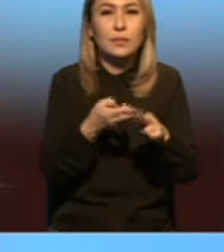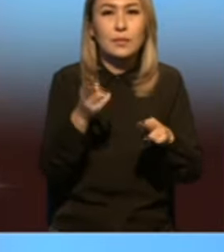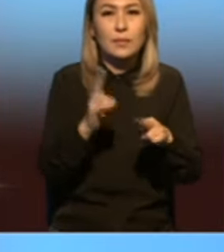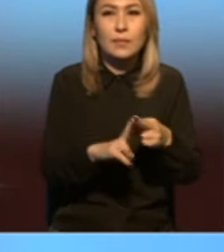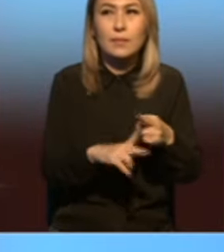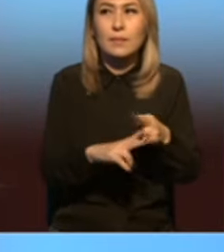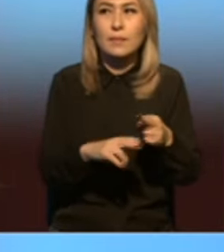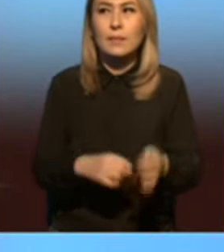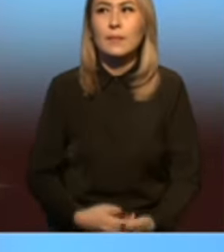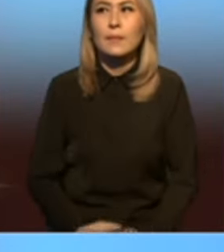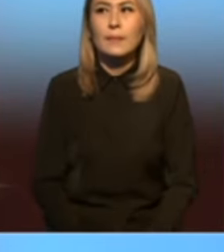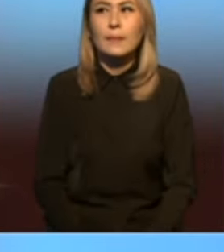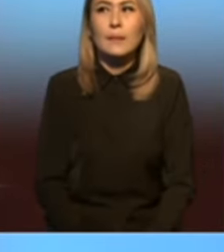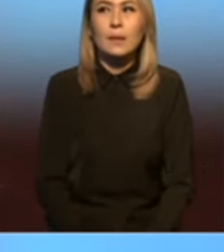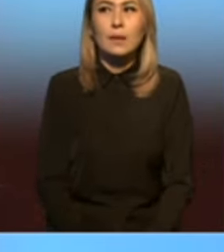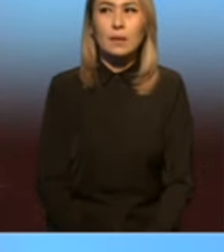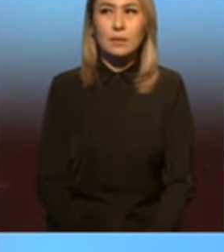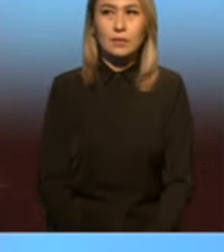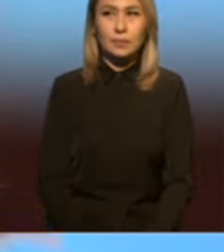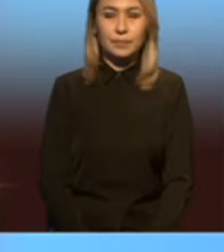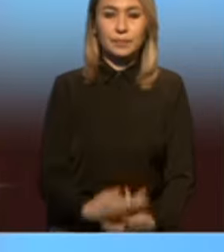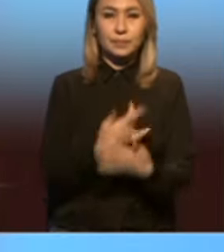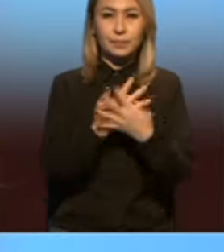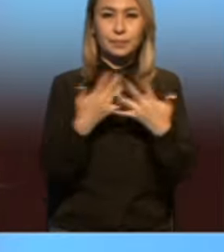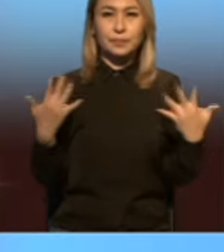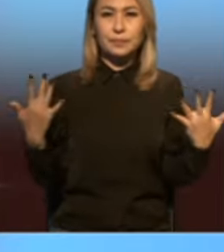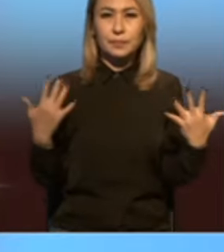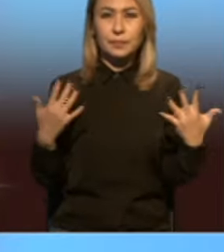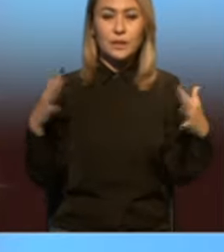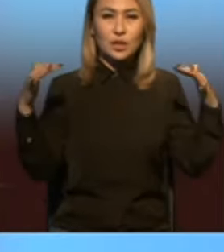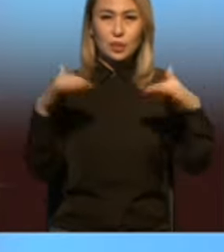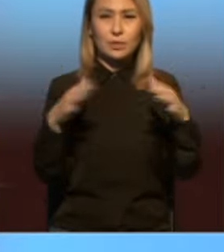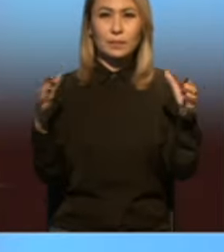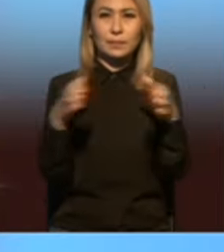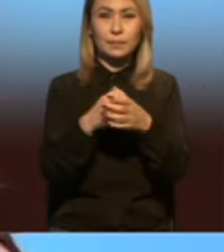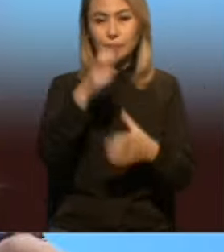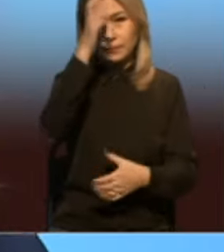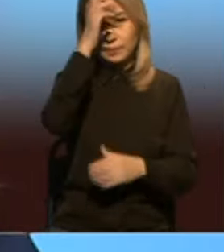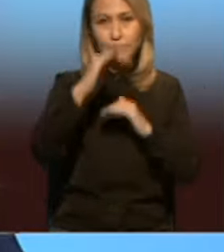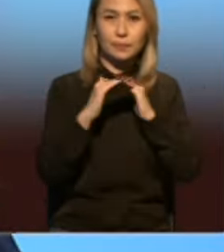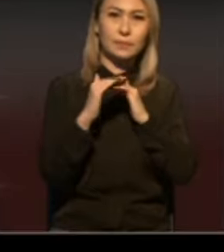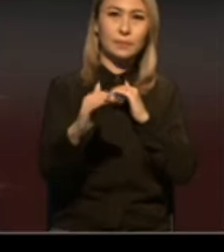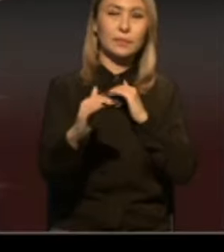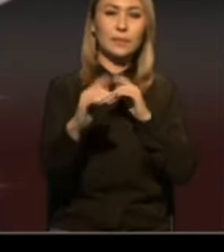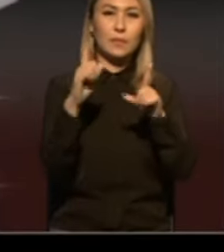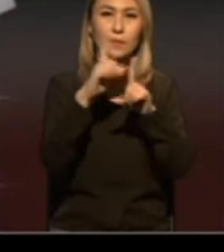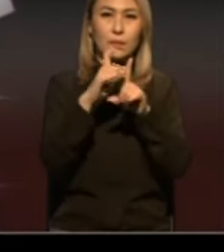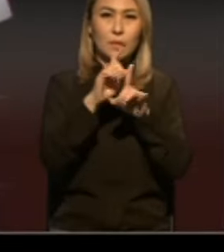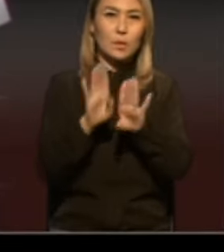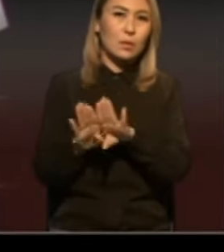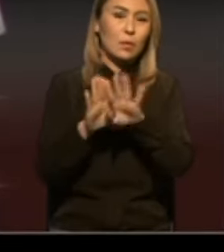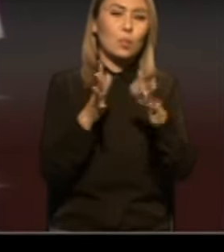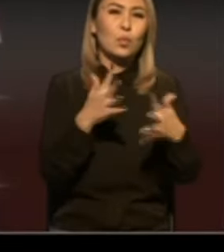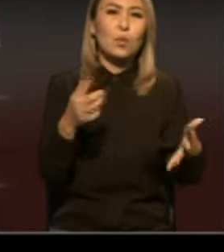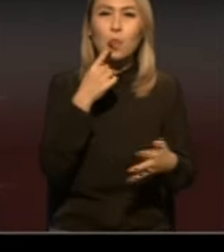мысалға кейбір әртүрлі мысалға жиындарда түркі мемлекеттерінің өкілдері айталық ортақ тіл туралы